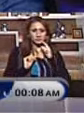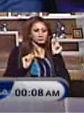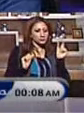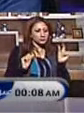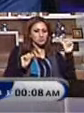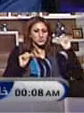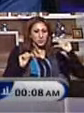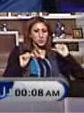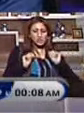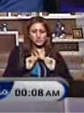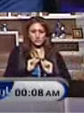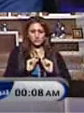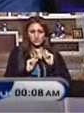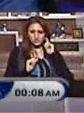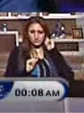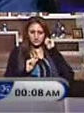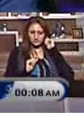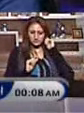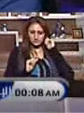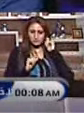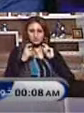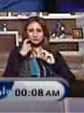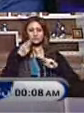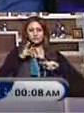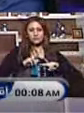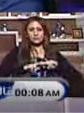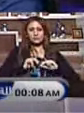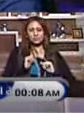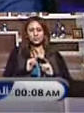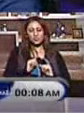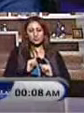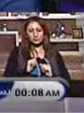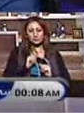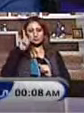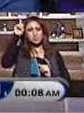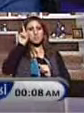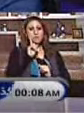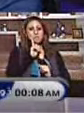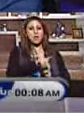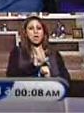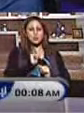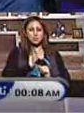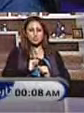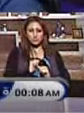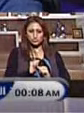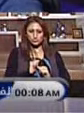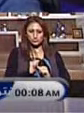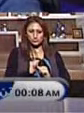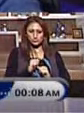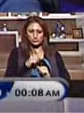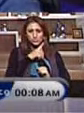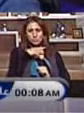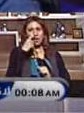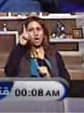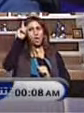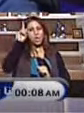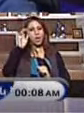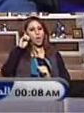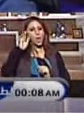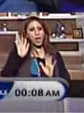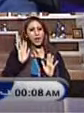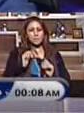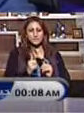ان تغلب جانب الشر على جانب الخير صاروا اسوا عند الله من الشيطان فانا ارى والله اعلم ان نسدد